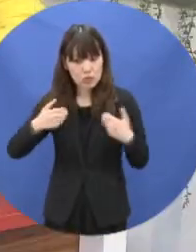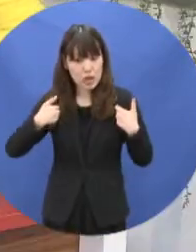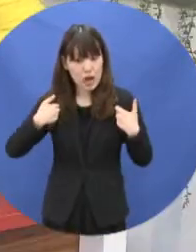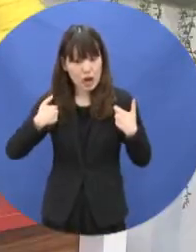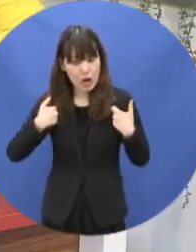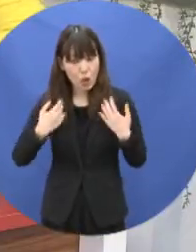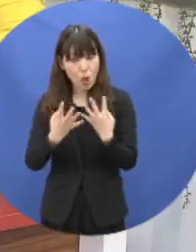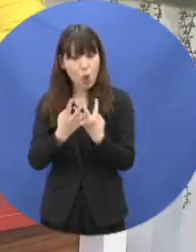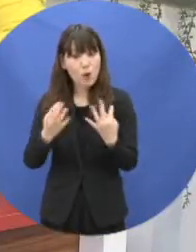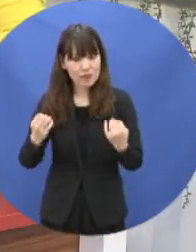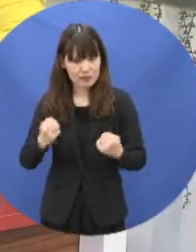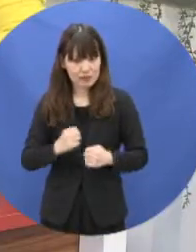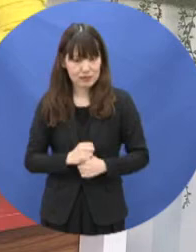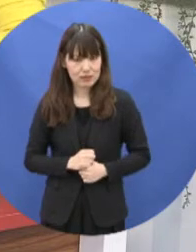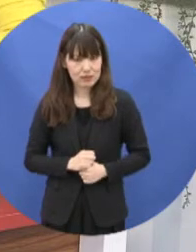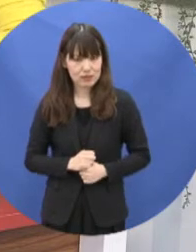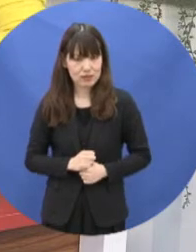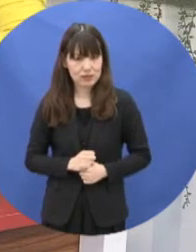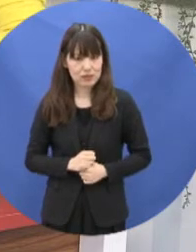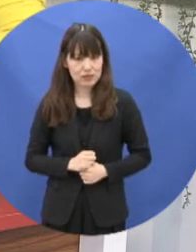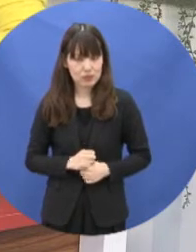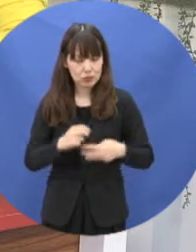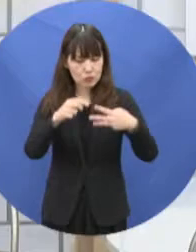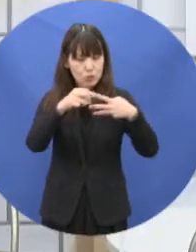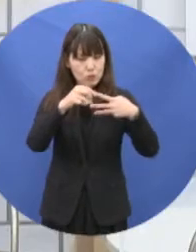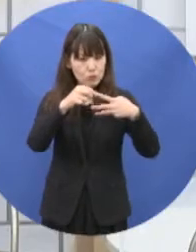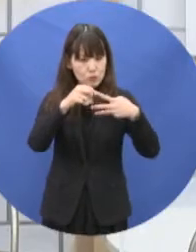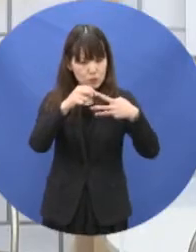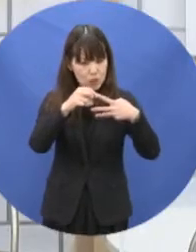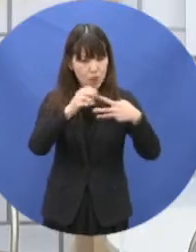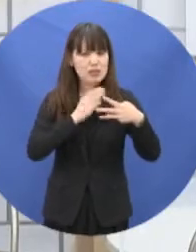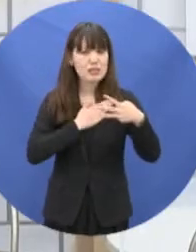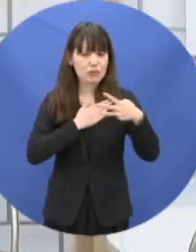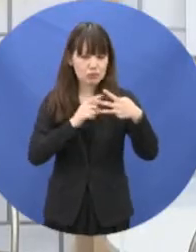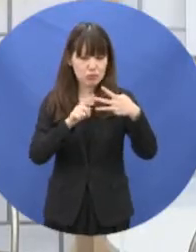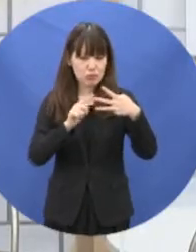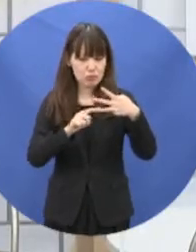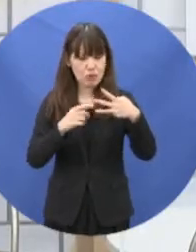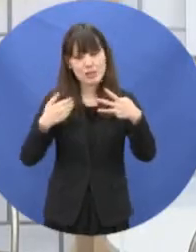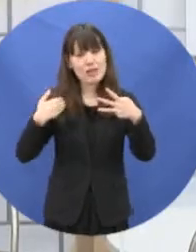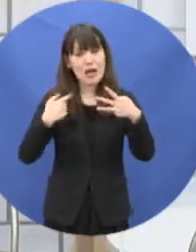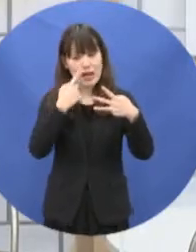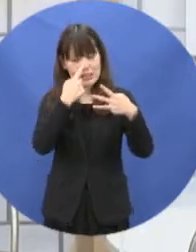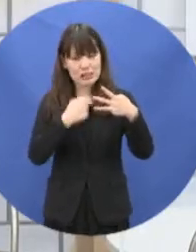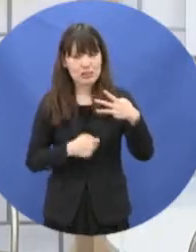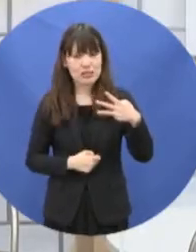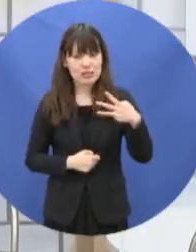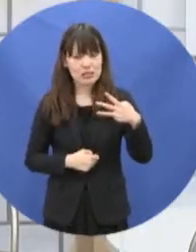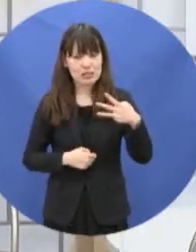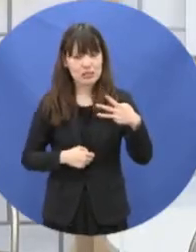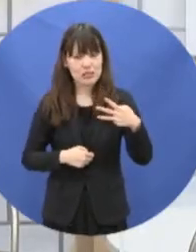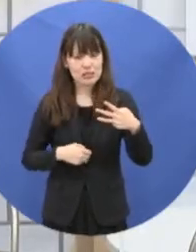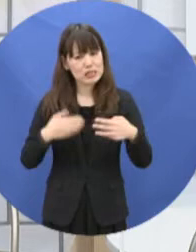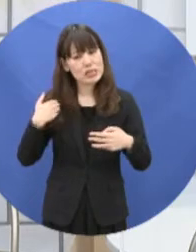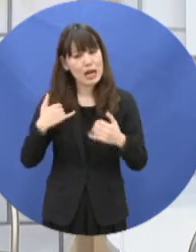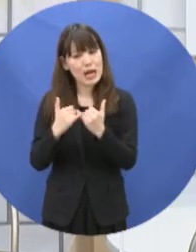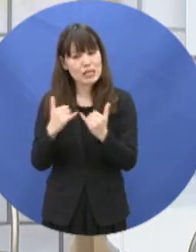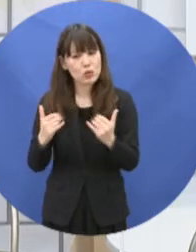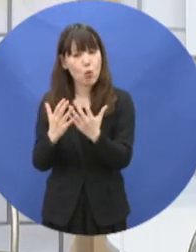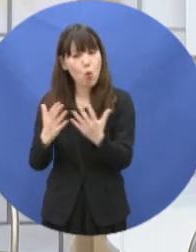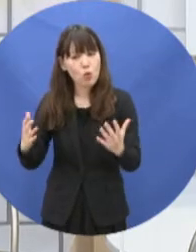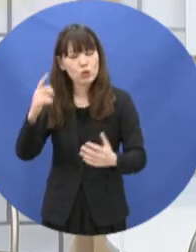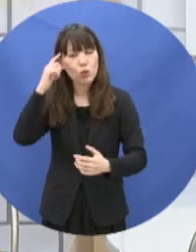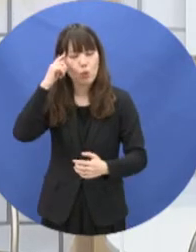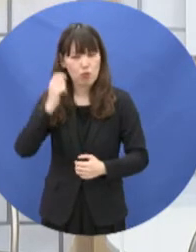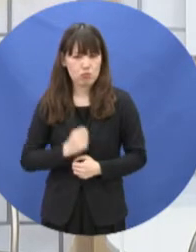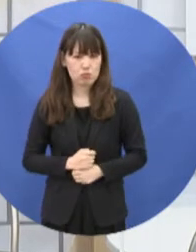じゃないですか。 いや、多いと思いますよ、はい、ね、もちろん太陽等は知ってても、リオちゃんにしてもダスキンの本社も知らなかったので、僕は知らない人も多いと思います